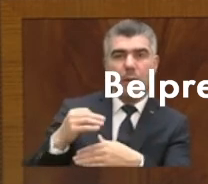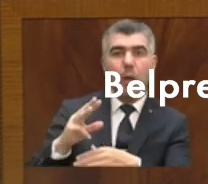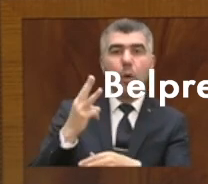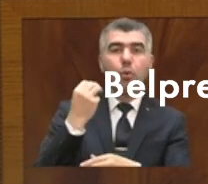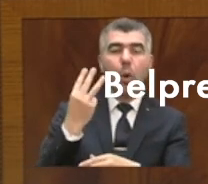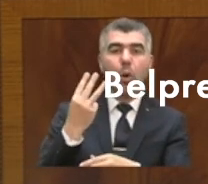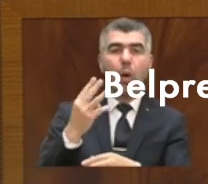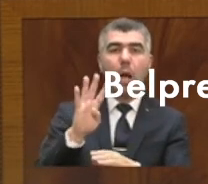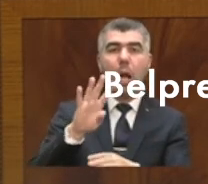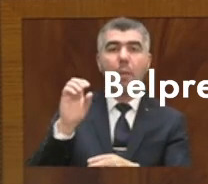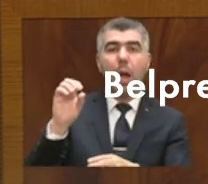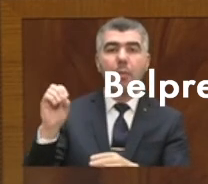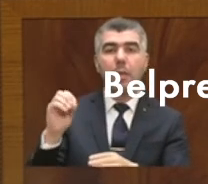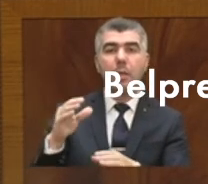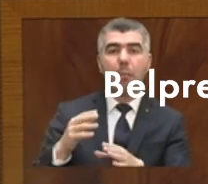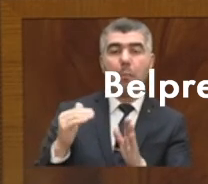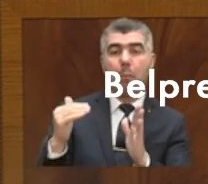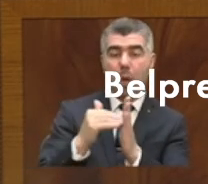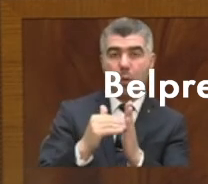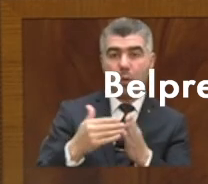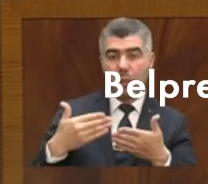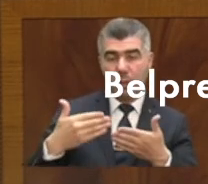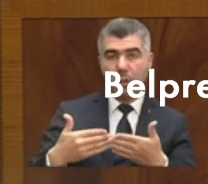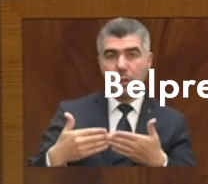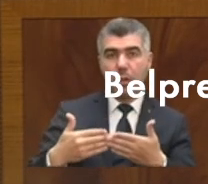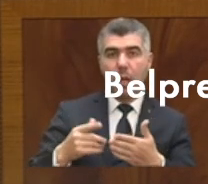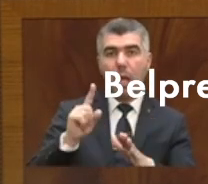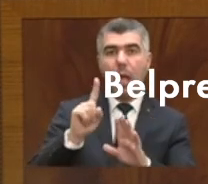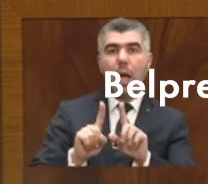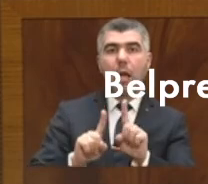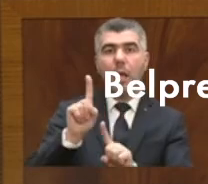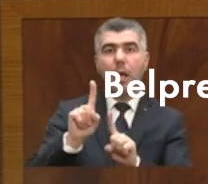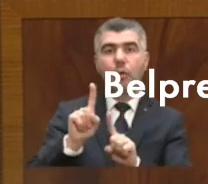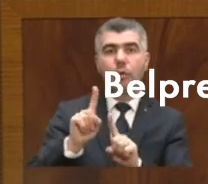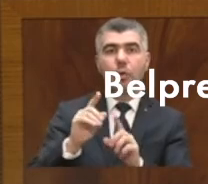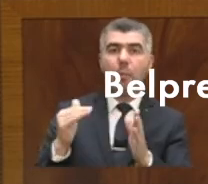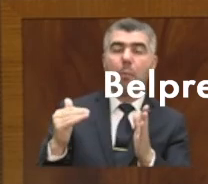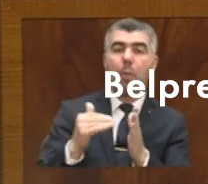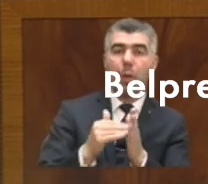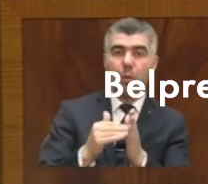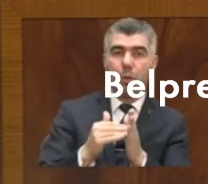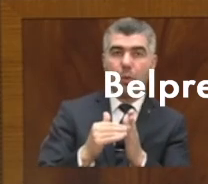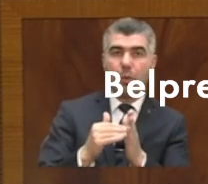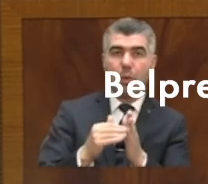الأولى 400 مليون متر مكعب، هذه السنة دخلت 11 مليون متر مكعب فقط،